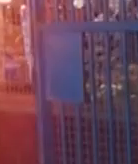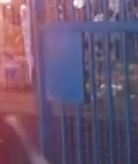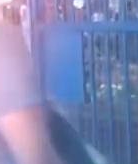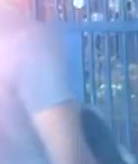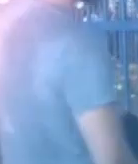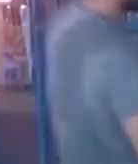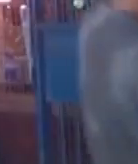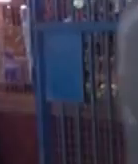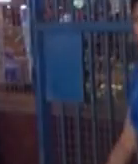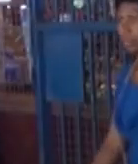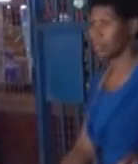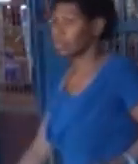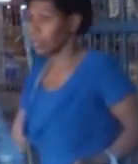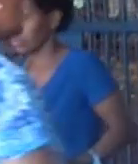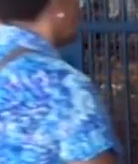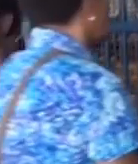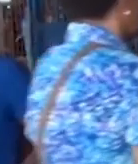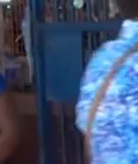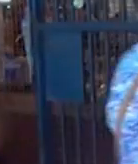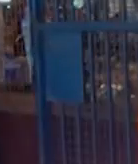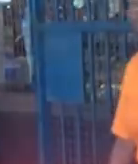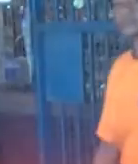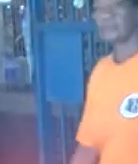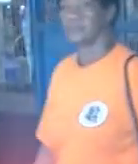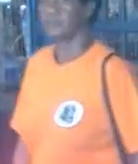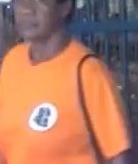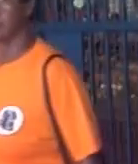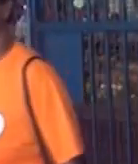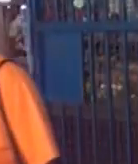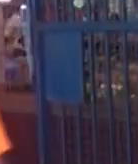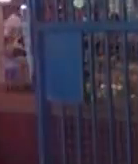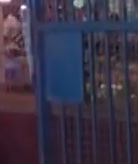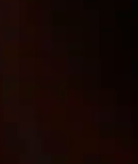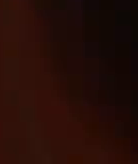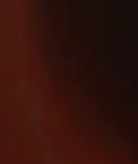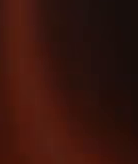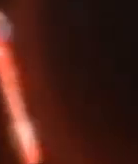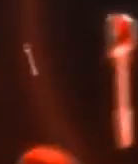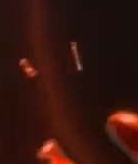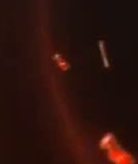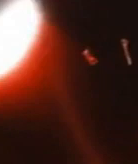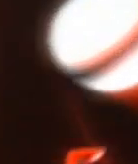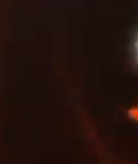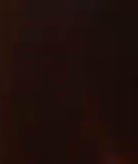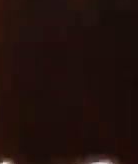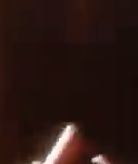हमारे सामने नायक है गोंगवा लिबू लटो का रेडियो फीजी 2 में